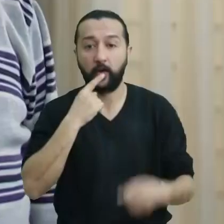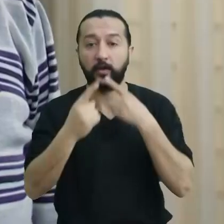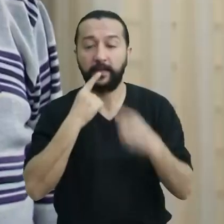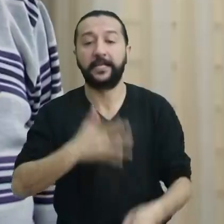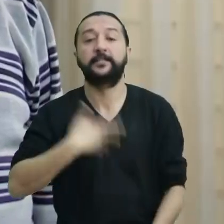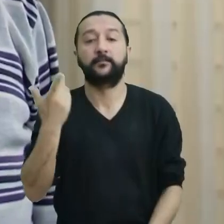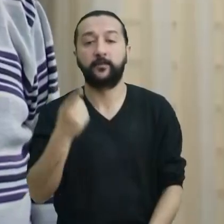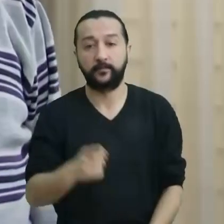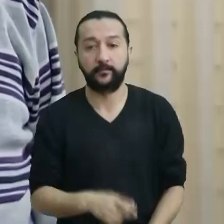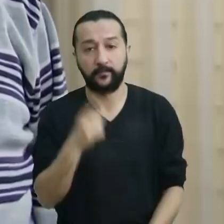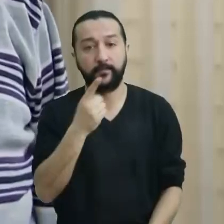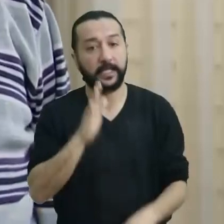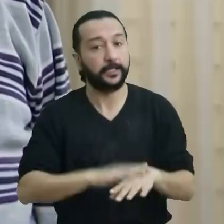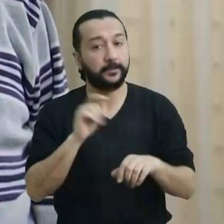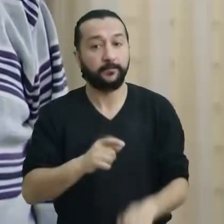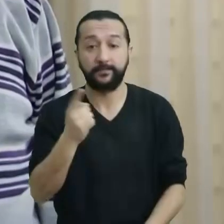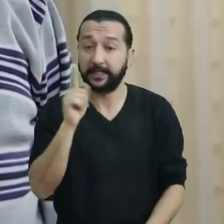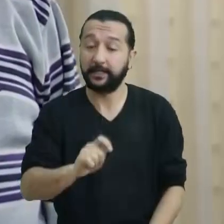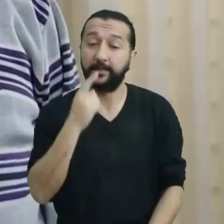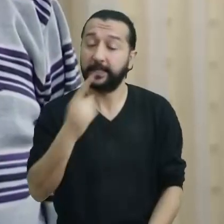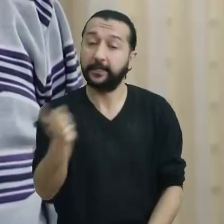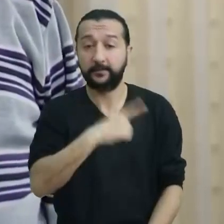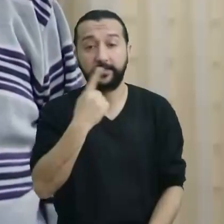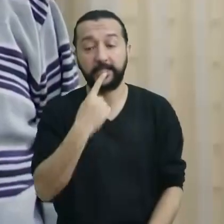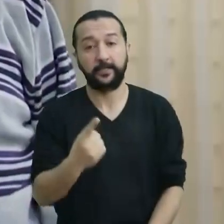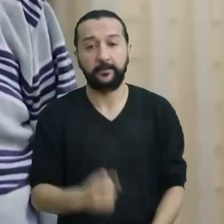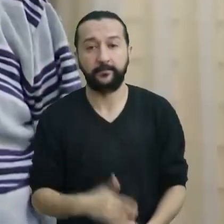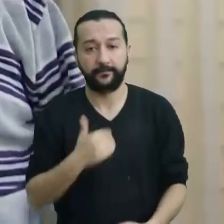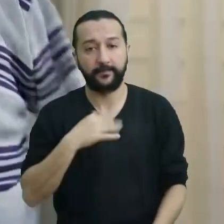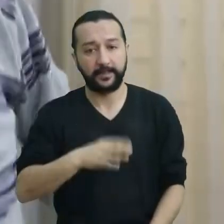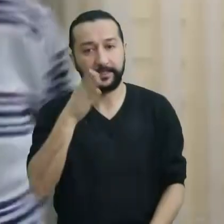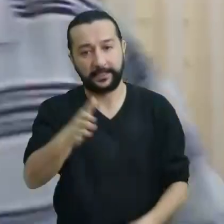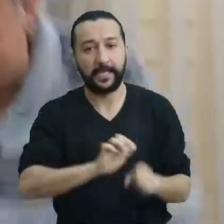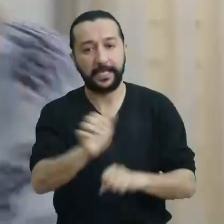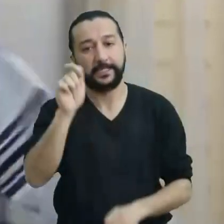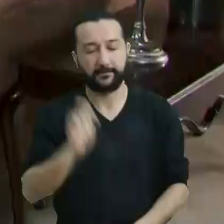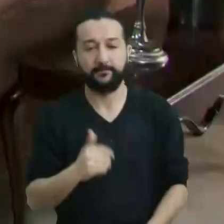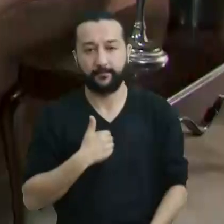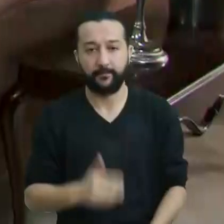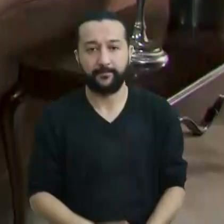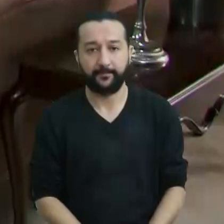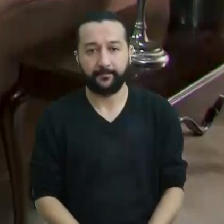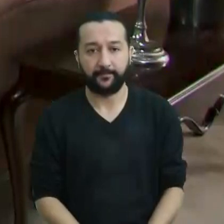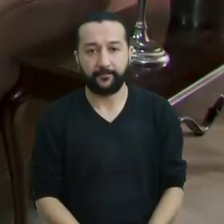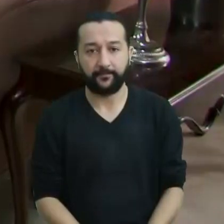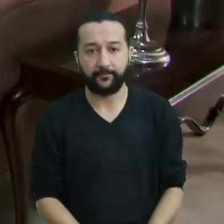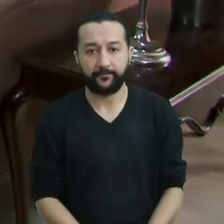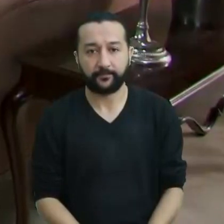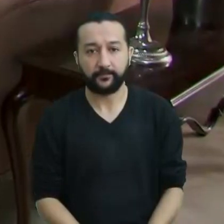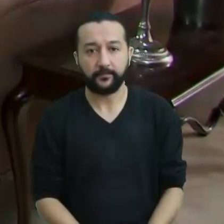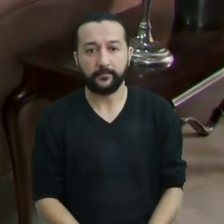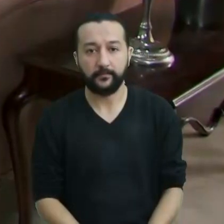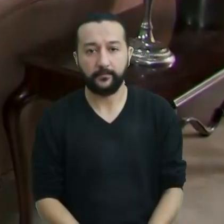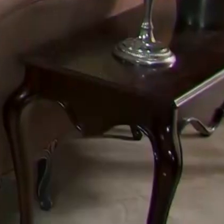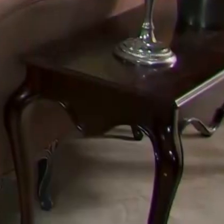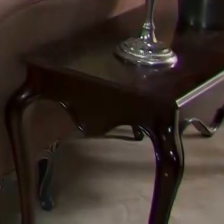mı? Şükrü bir şey yap, bir şey yap. Bir şey yap. Şimdi gider ama ezer. Hadi hadi. Şükrü pat diye